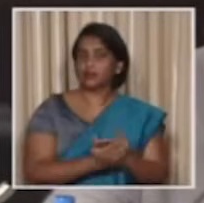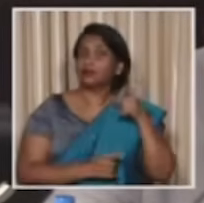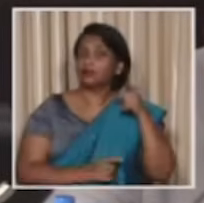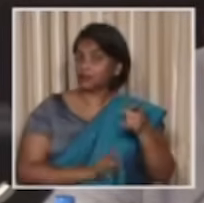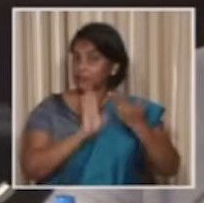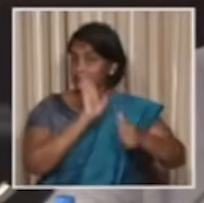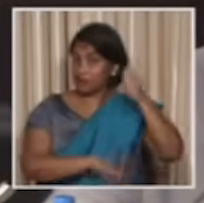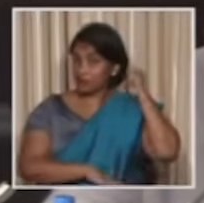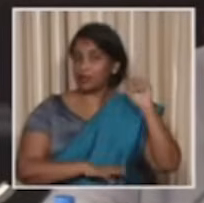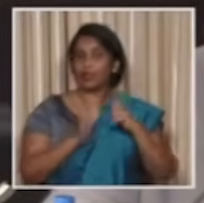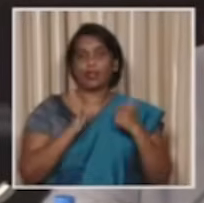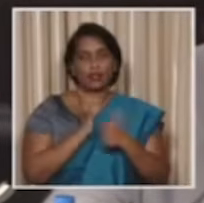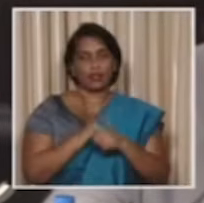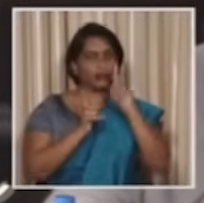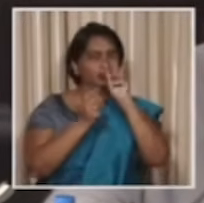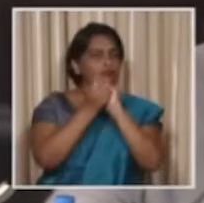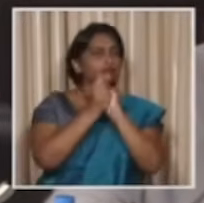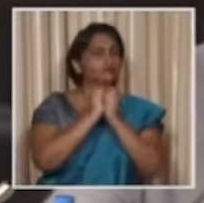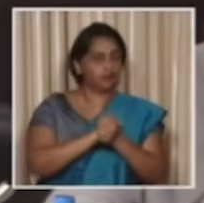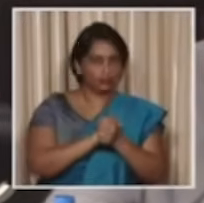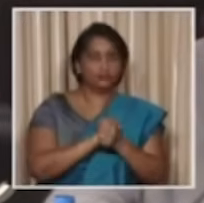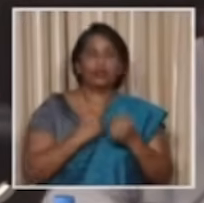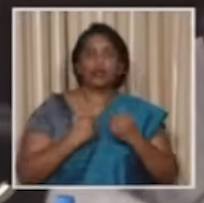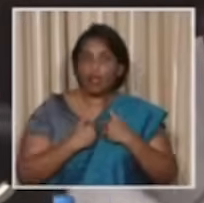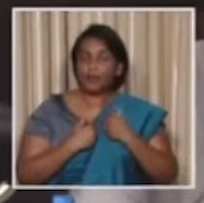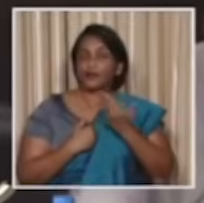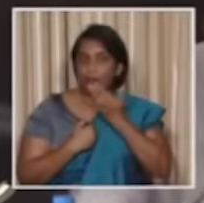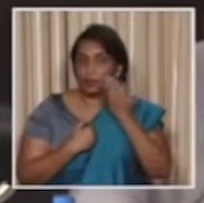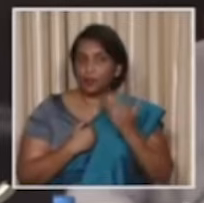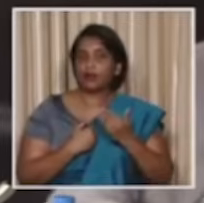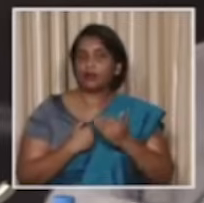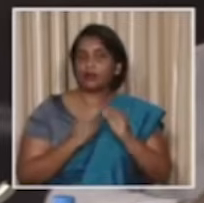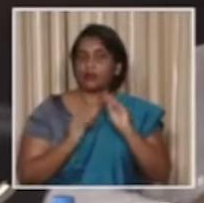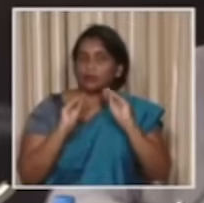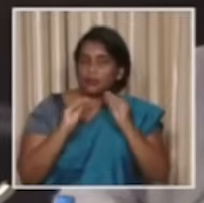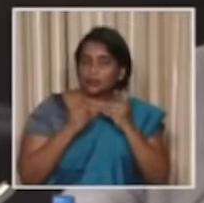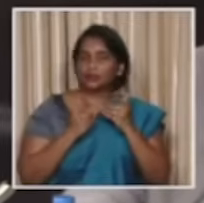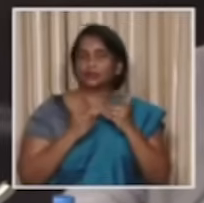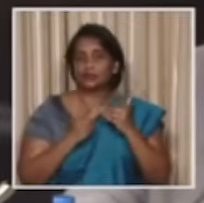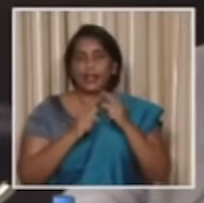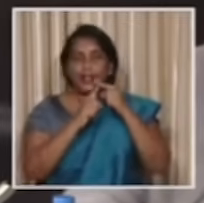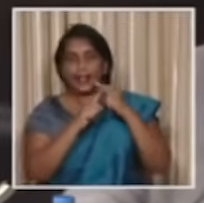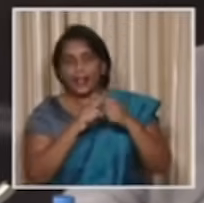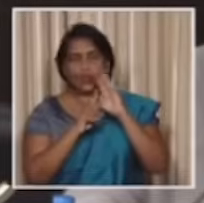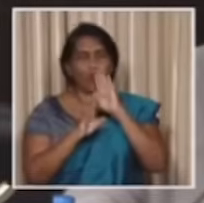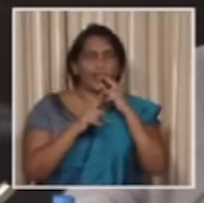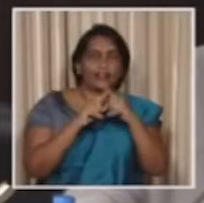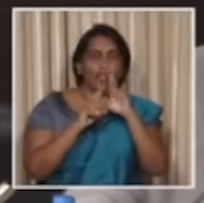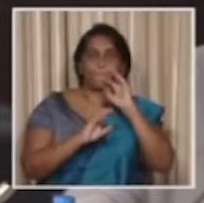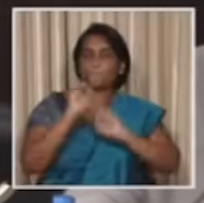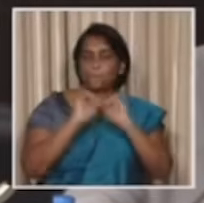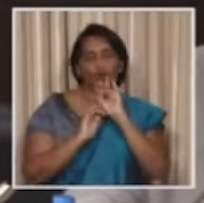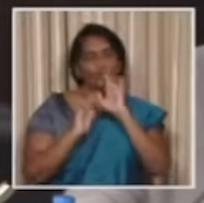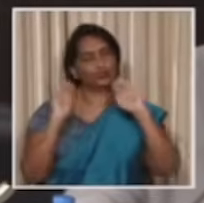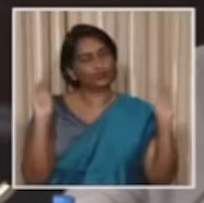එදා තියෙන පනතට සංශෝධනයක් ගෙනාවොත් අපිට පුළුවන් යම් X කියන ප්‍රතිශතයකට